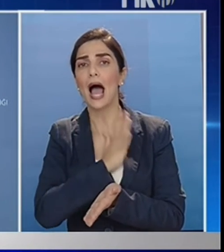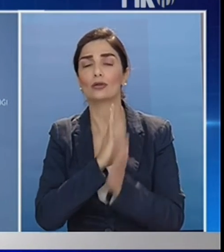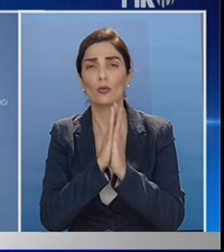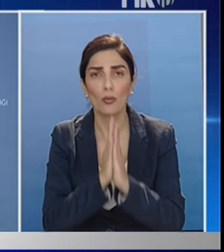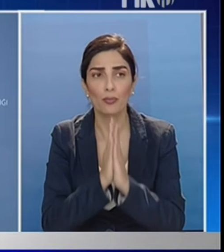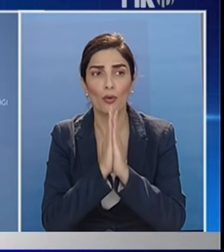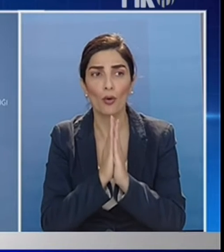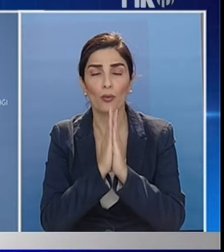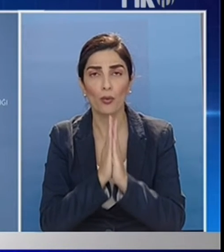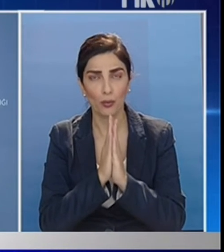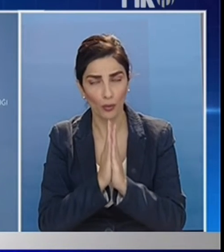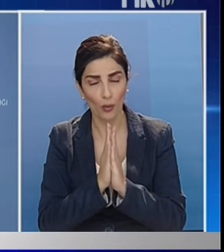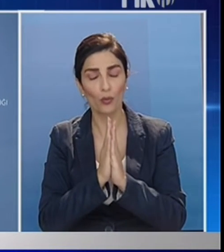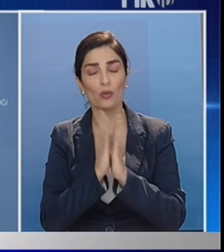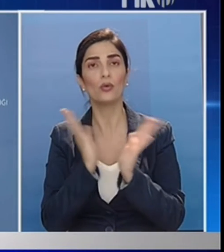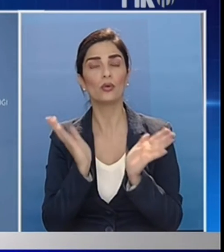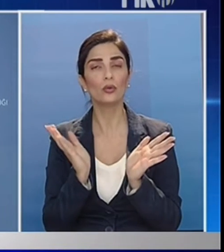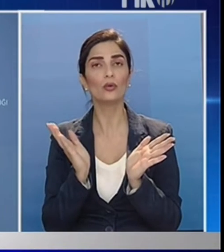του χώρου τα 10 άτομα.